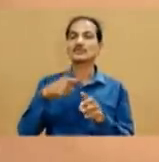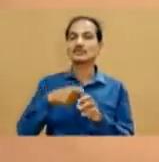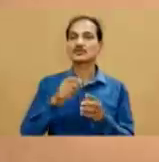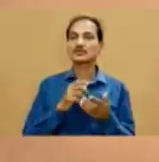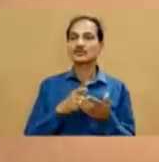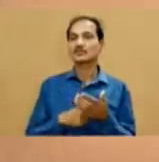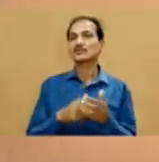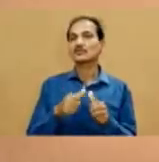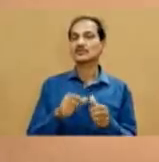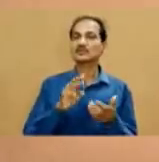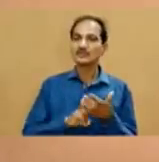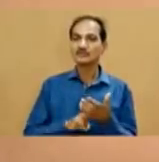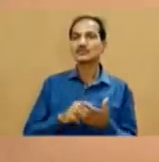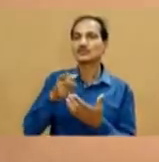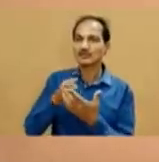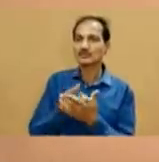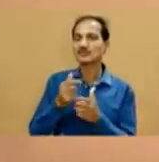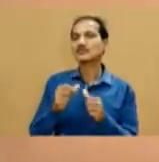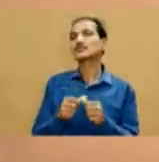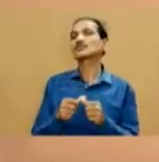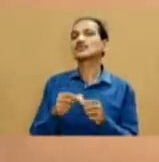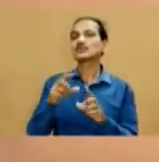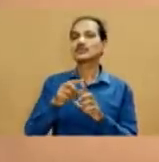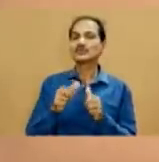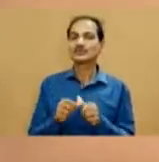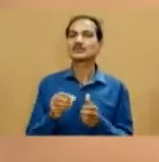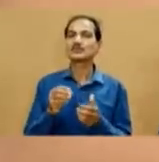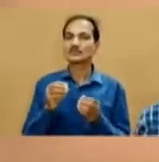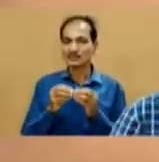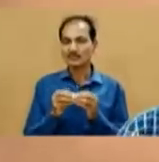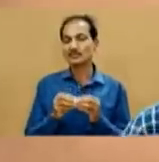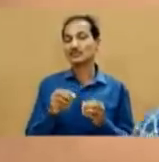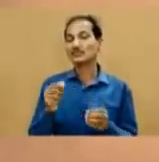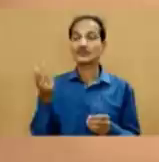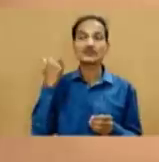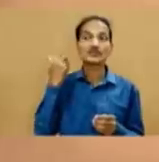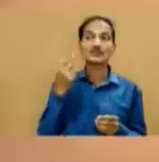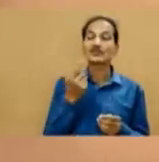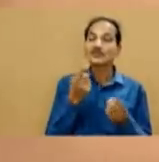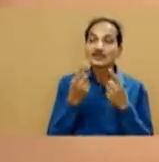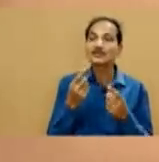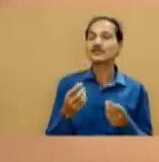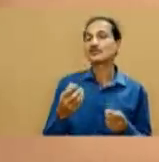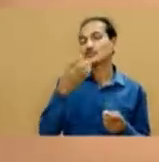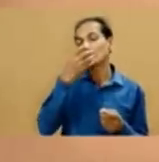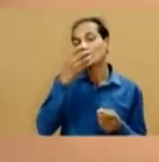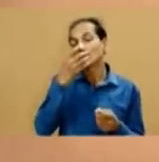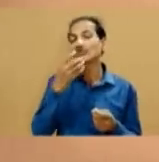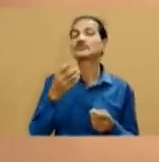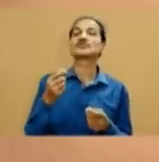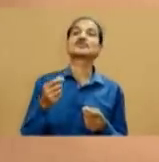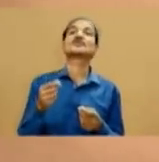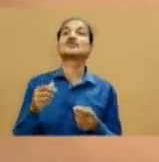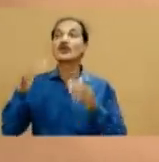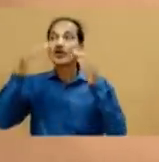काली कथा हेतला आपण मानको संगरे मास्क विषय रे घरु बाहरिले मास्क पिंधिबा ए देखंतु मास्क नै के आछि